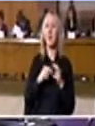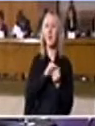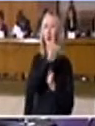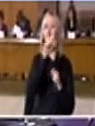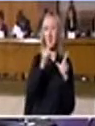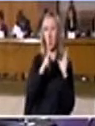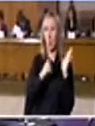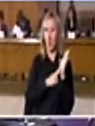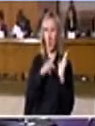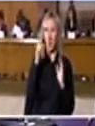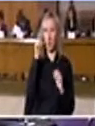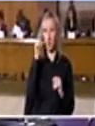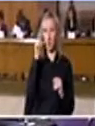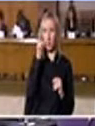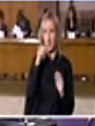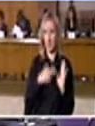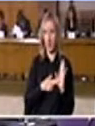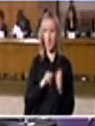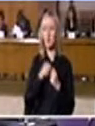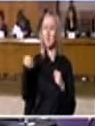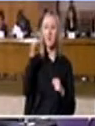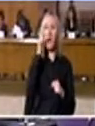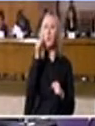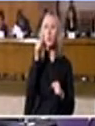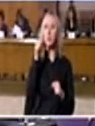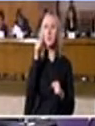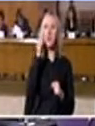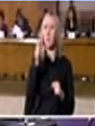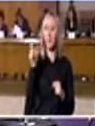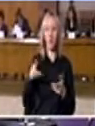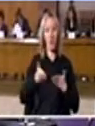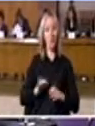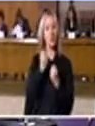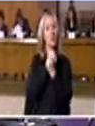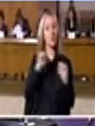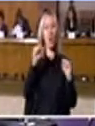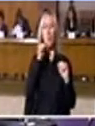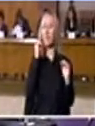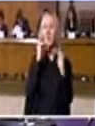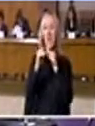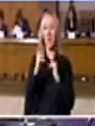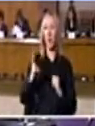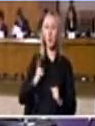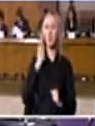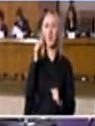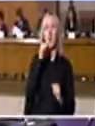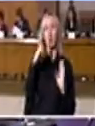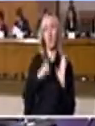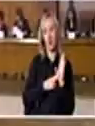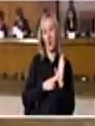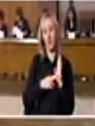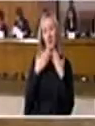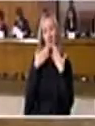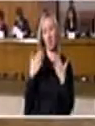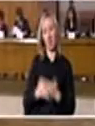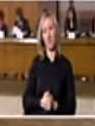pravima Ujedinjenih nacija. Sva ljudska bića rađaju se slobodna i jednaka u dostojanstvu i pravima. Hvala.